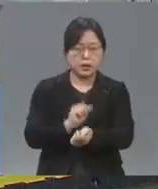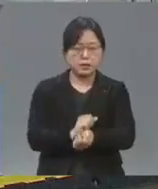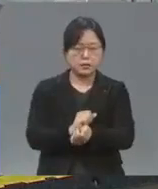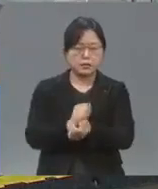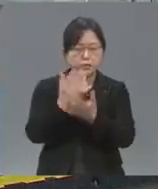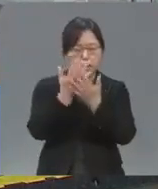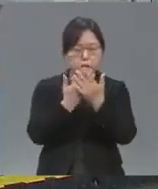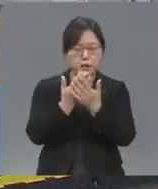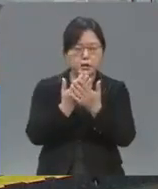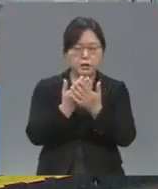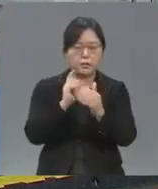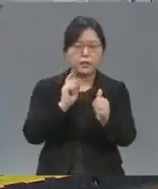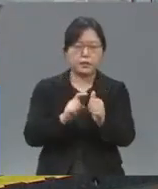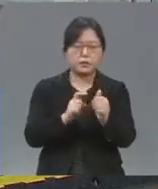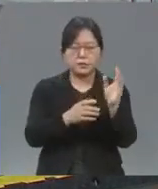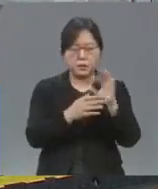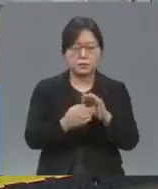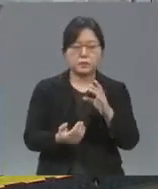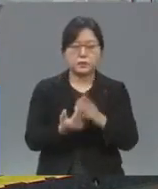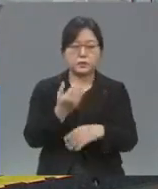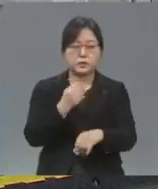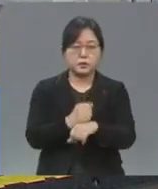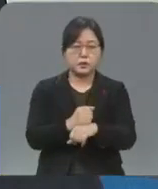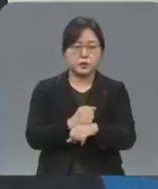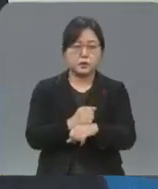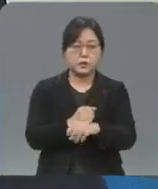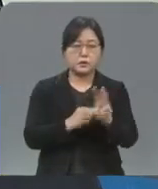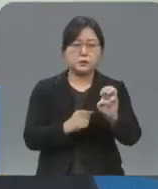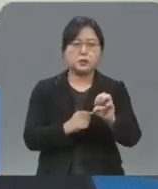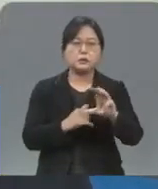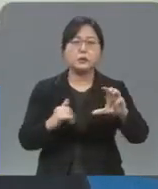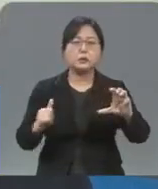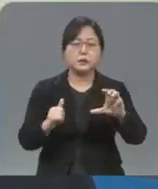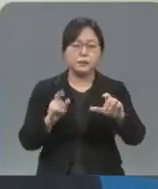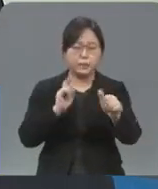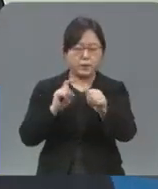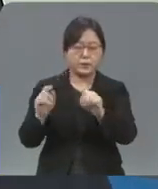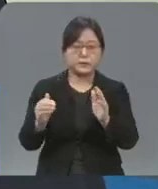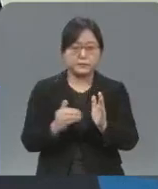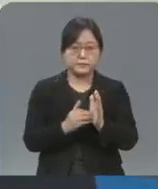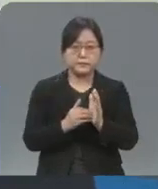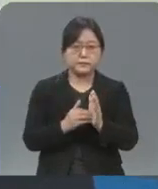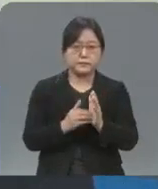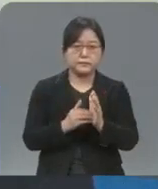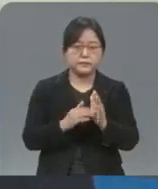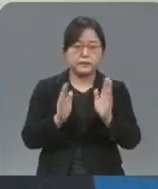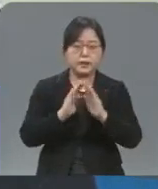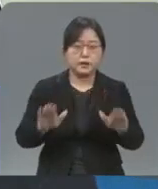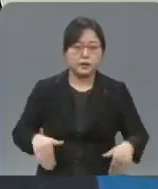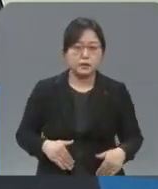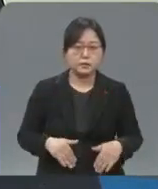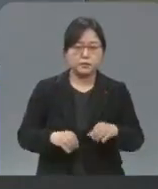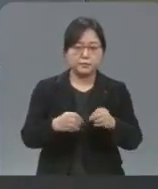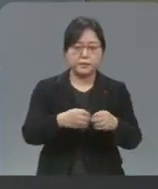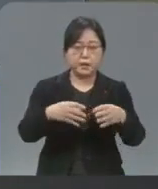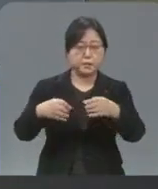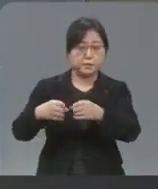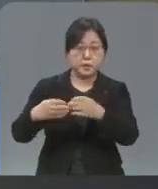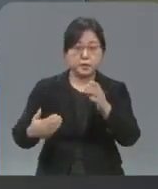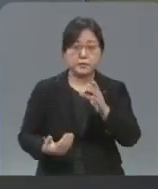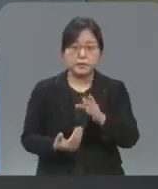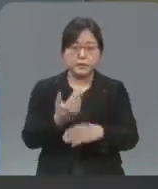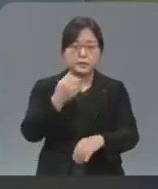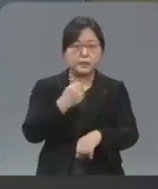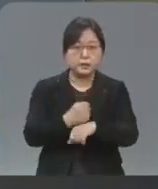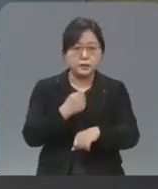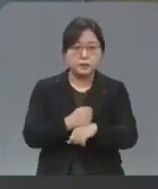알 수 없는 확진자도 잇따라 나오면서 모두 35명이 확진됐습니다. 전남에서도 산발적인 감염이